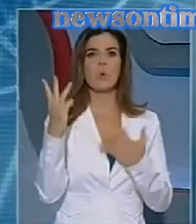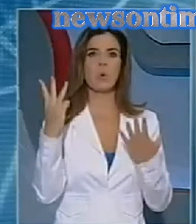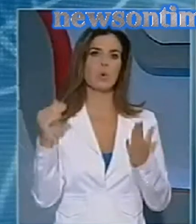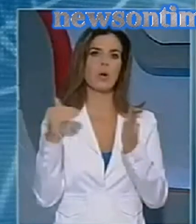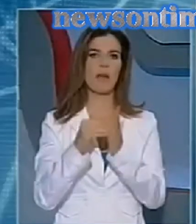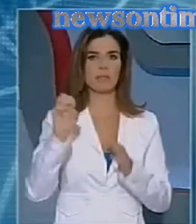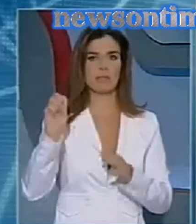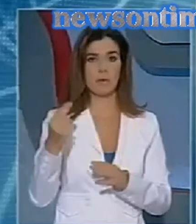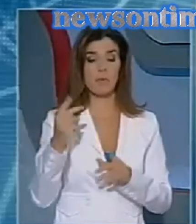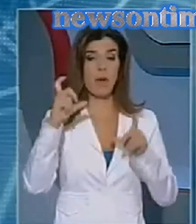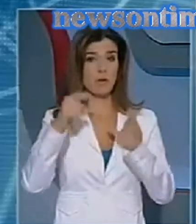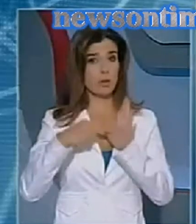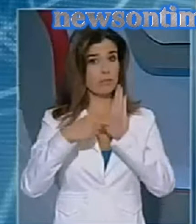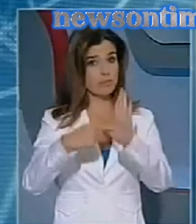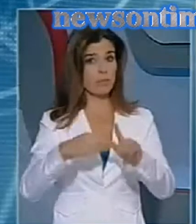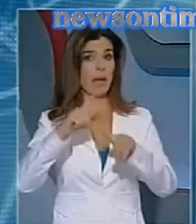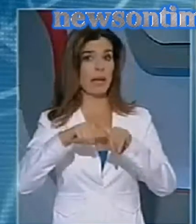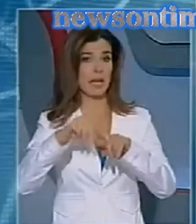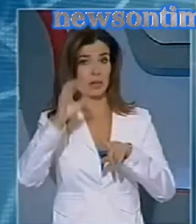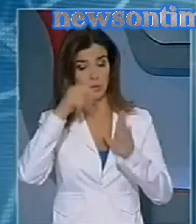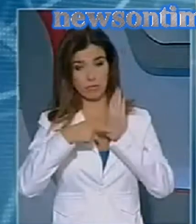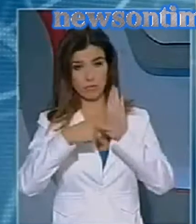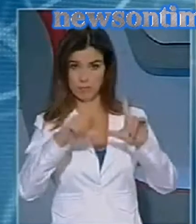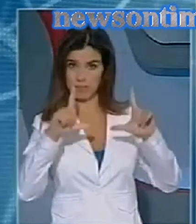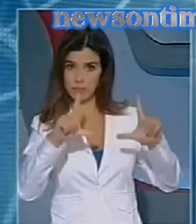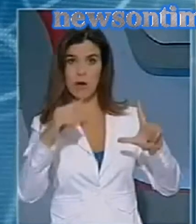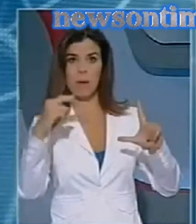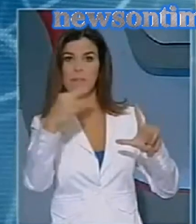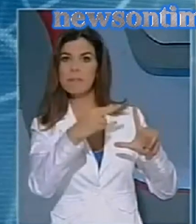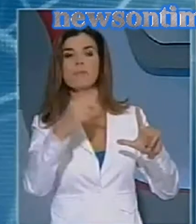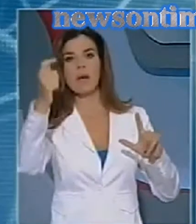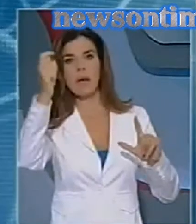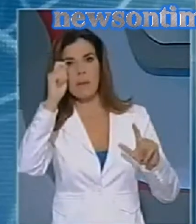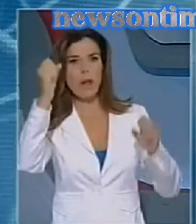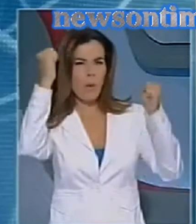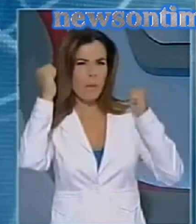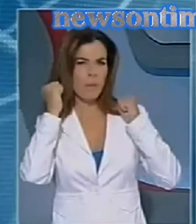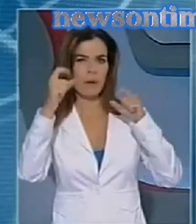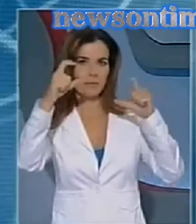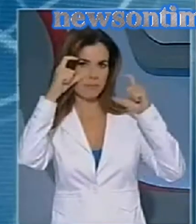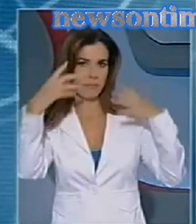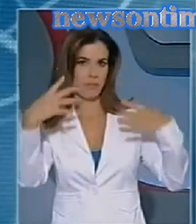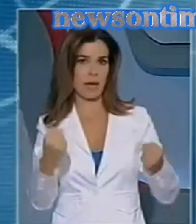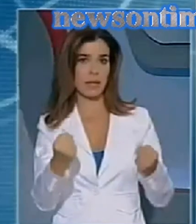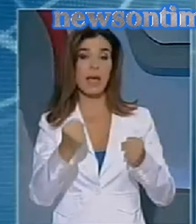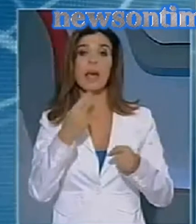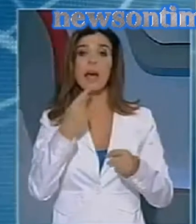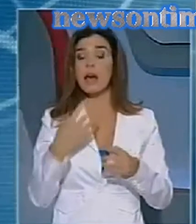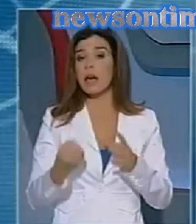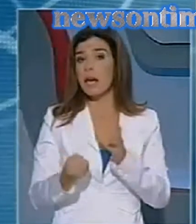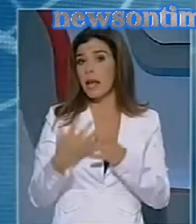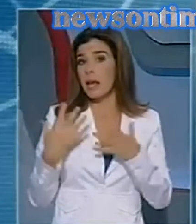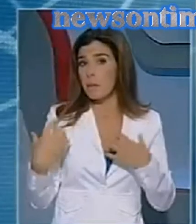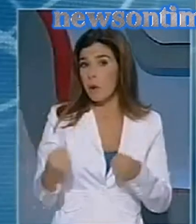Στις φωτογραφίες που έδωσε στη δημοσιότητα η ελληνική αστυνομία, ο Νίκος Μαζιώτης εμφανίζεται φορώντας καπέλο, περούκα και γυαλιά ηλίου. Σύμφωνα με πληροφορίες του Αντένα,